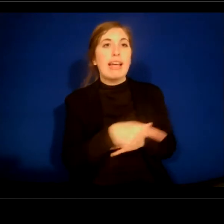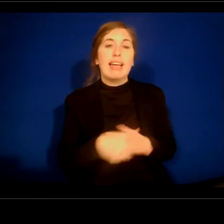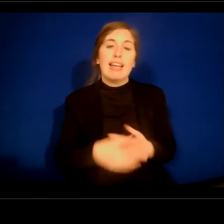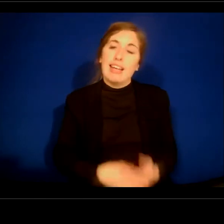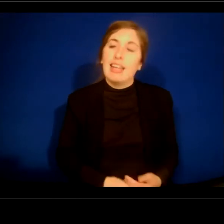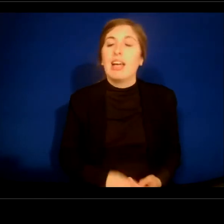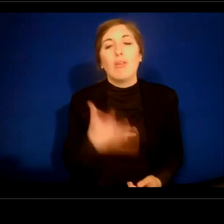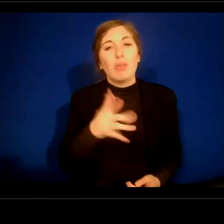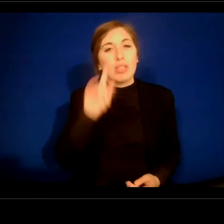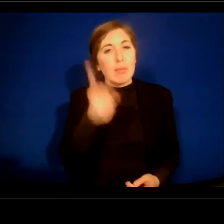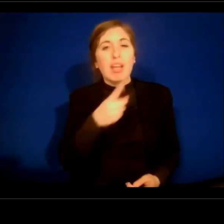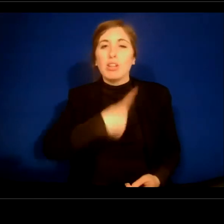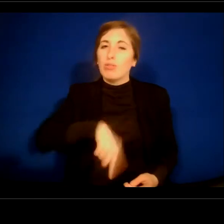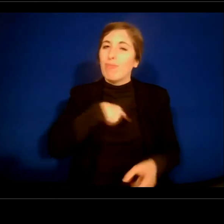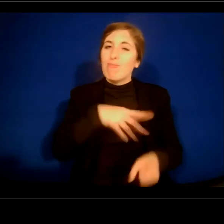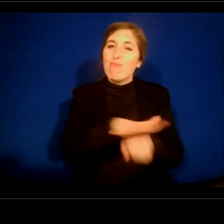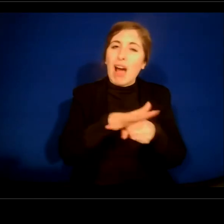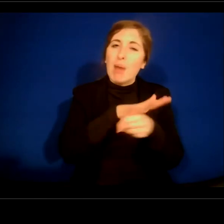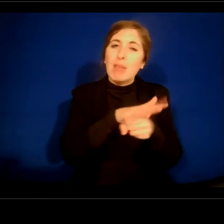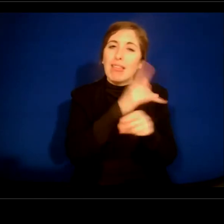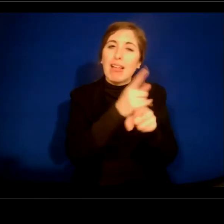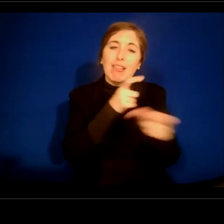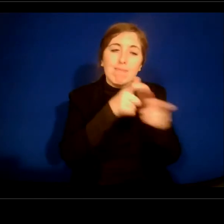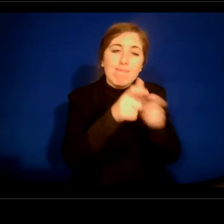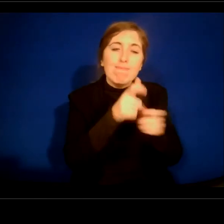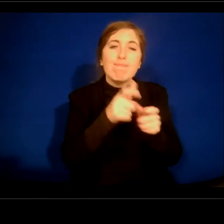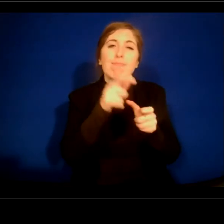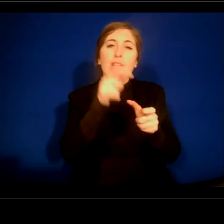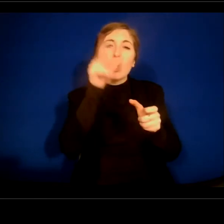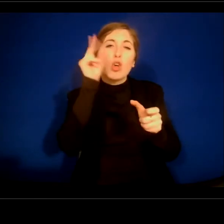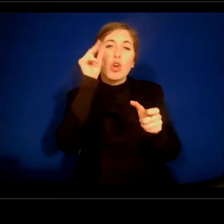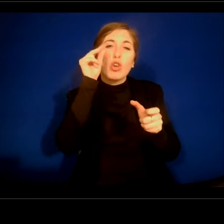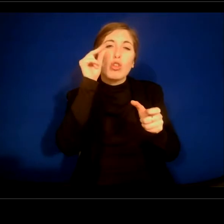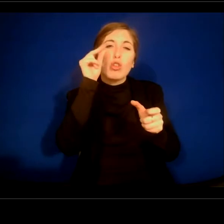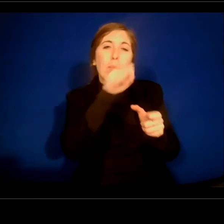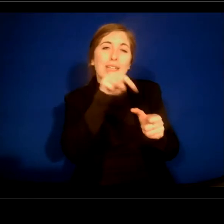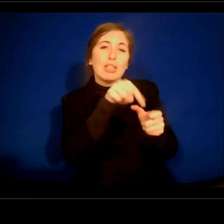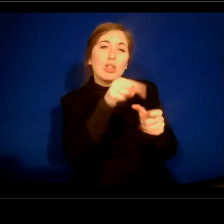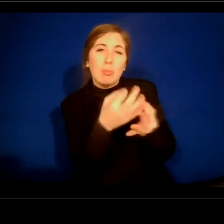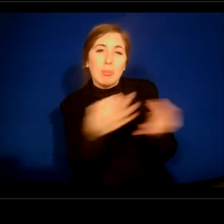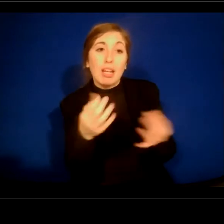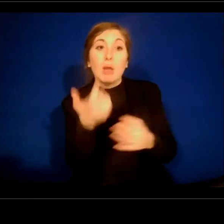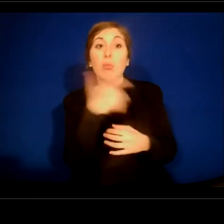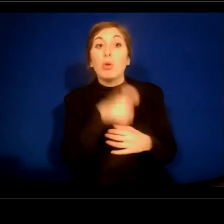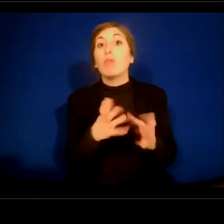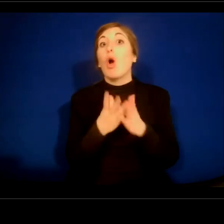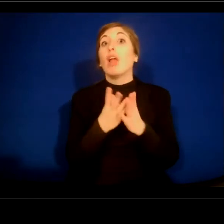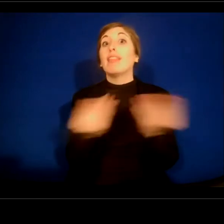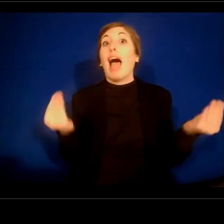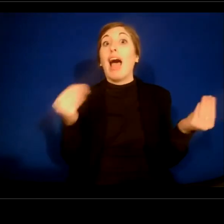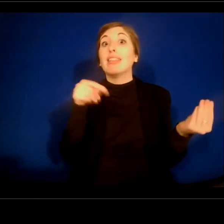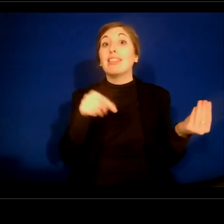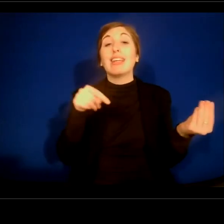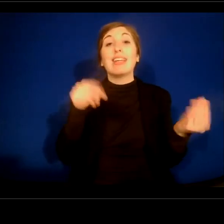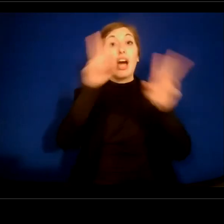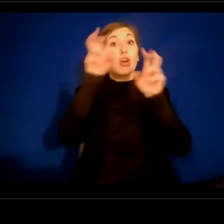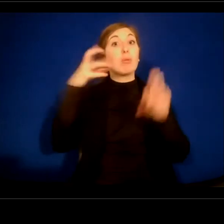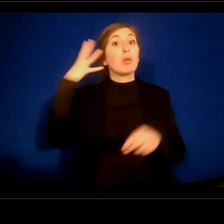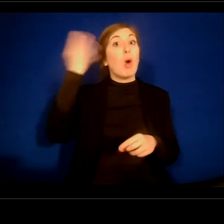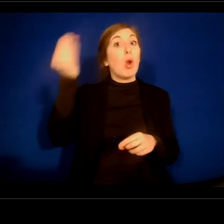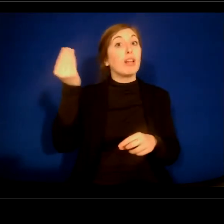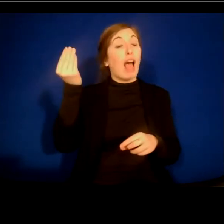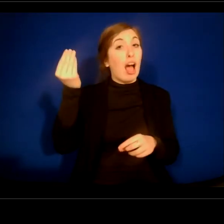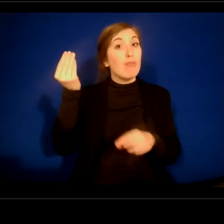conoscere bene le famiglie, comprendere, perché molti, parlando della Moldova in particolare, che attraversano